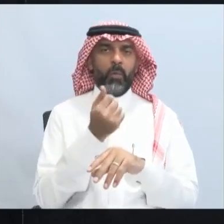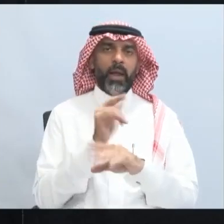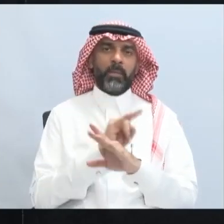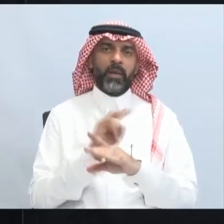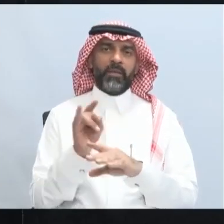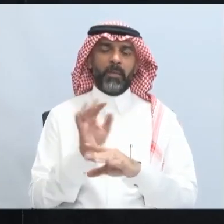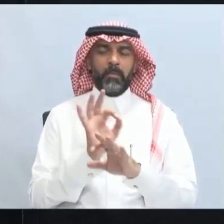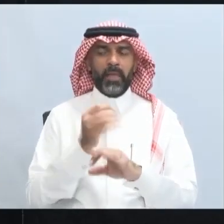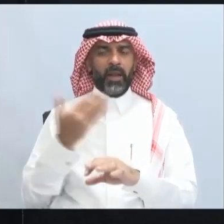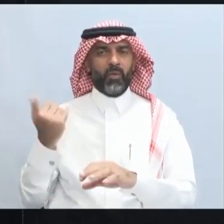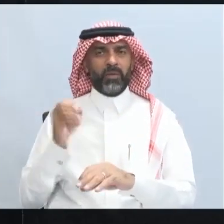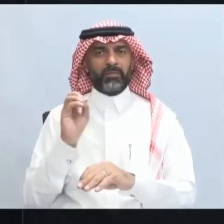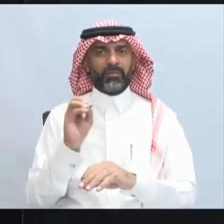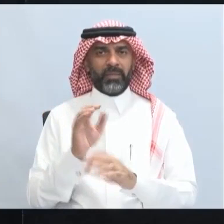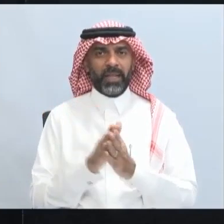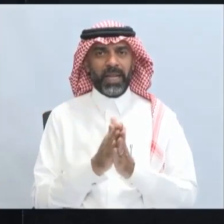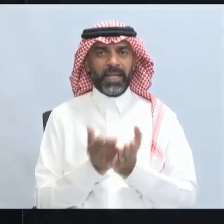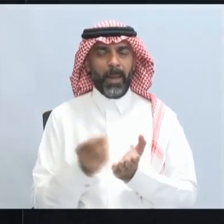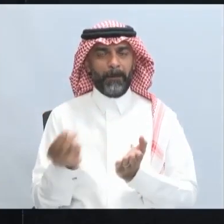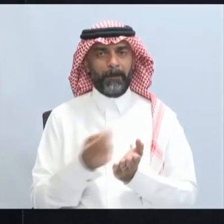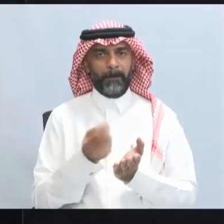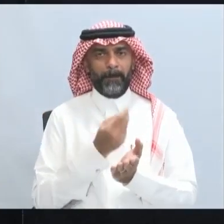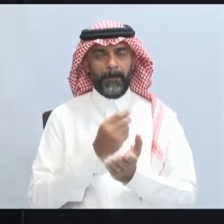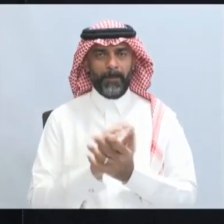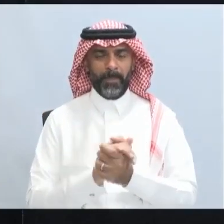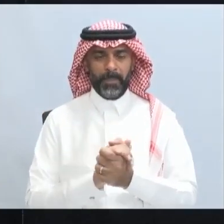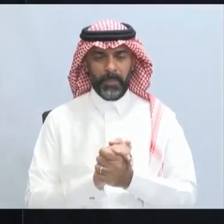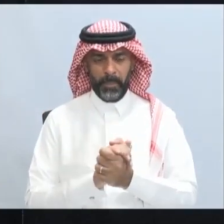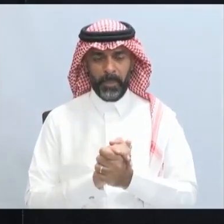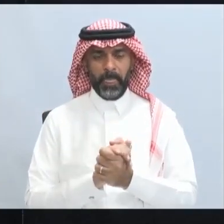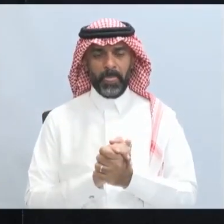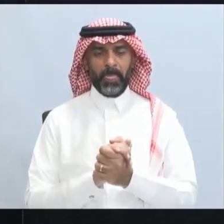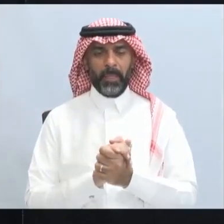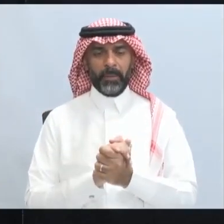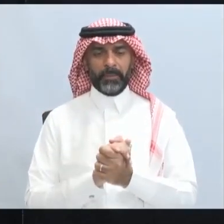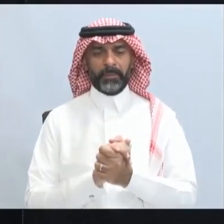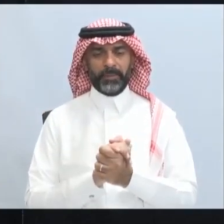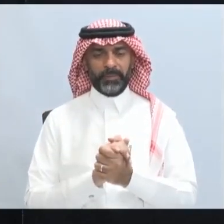في مثال جانب تاليف الكتاب فينظر الى هذين